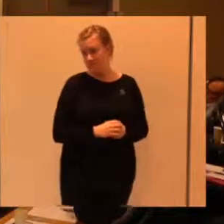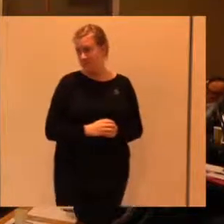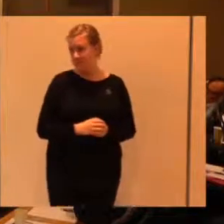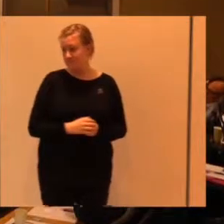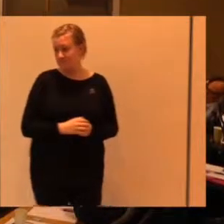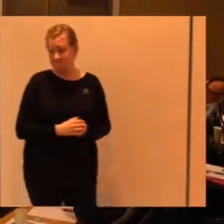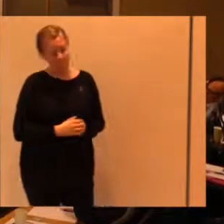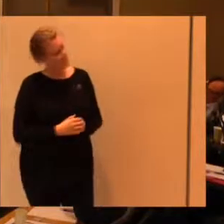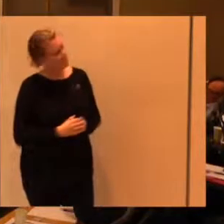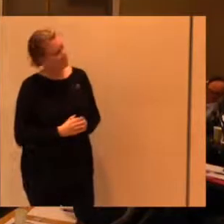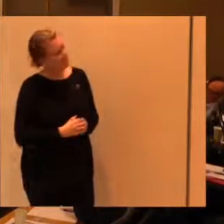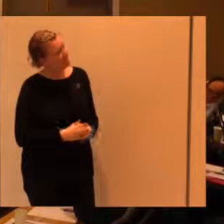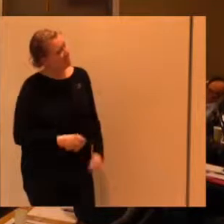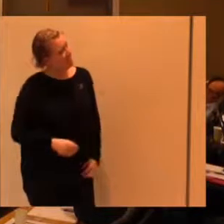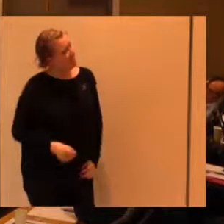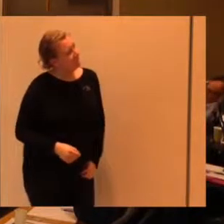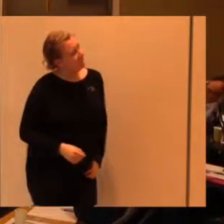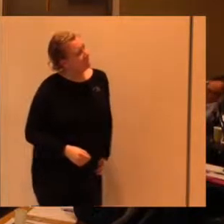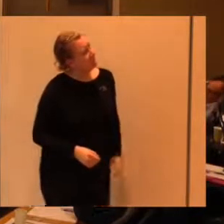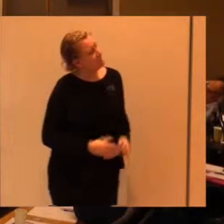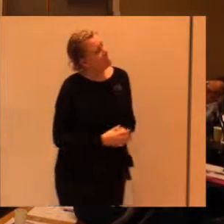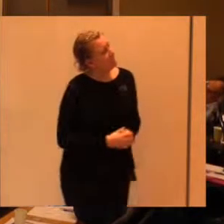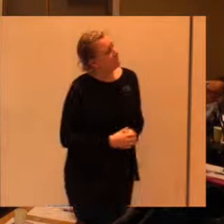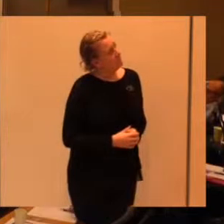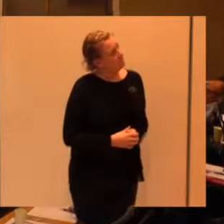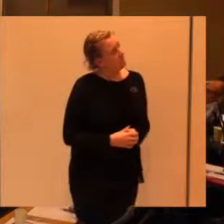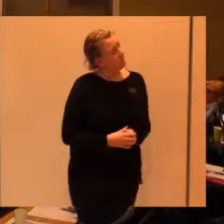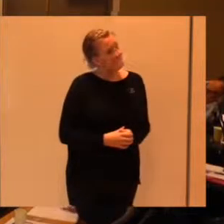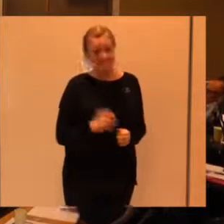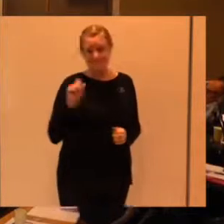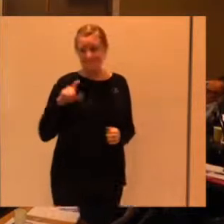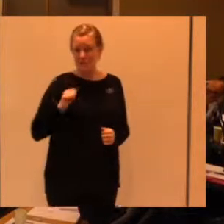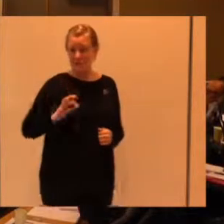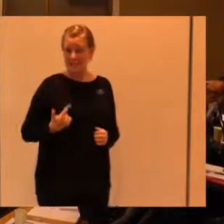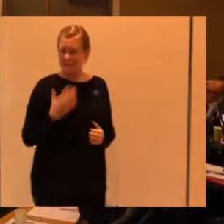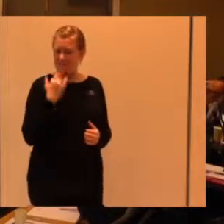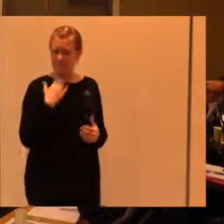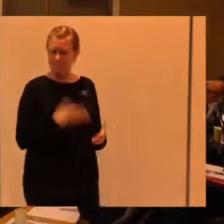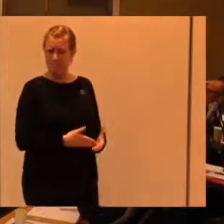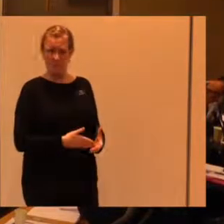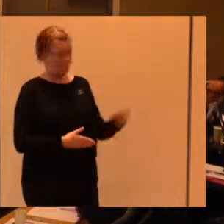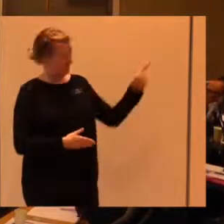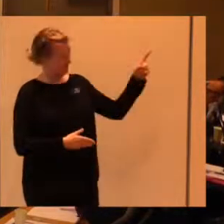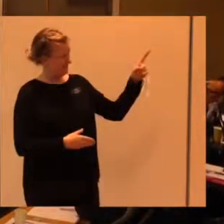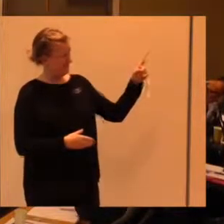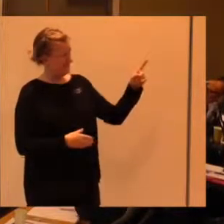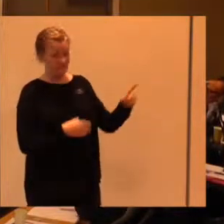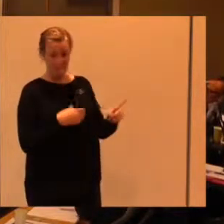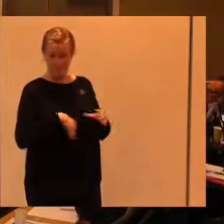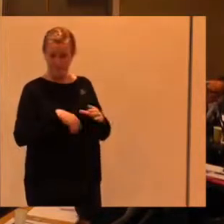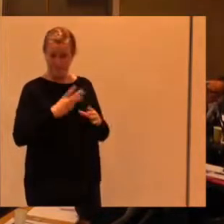Man kan väl fundera då på vem som kan ha problem med digital tillgänglighet. Känner ni igen den här webbplatsen som ligger bakom de här prickarna?